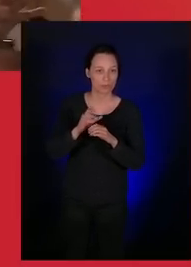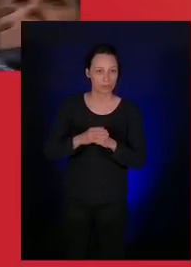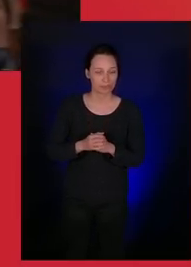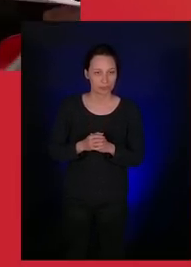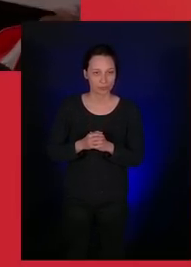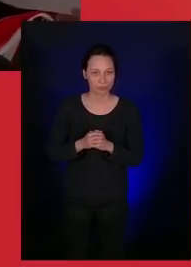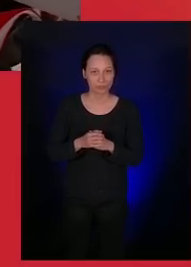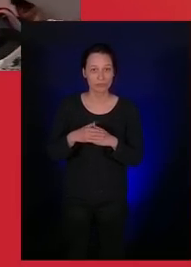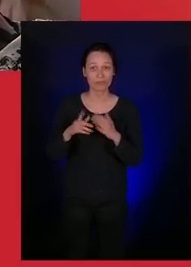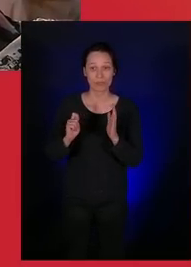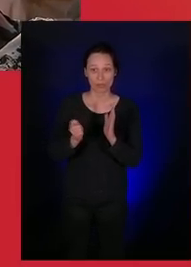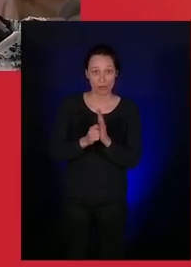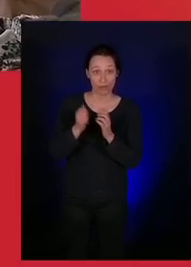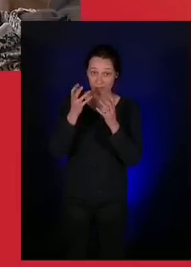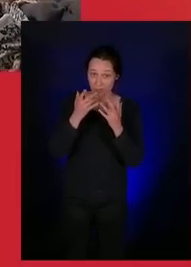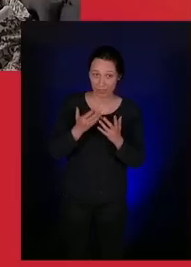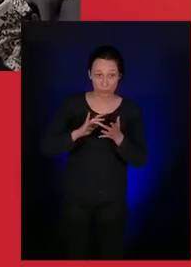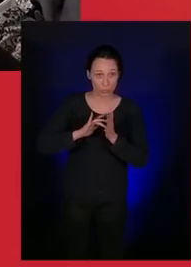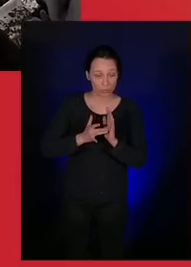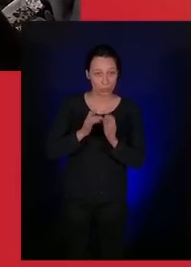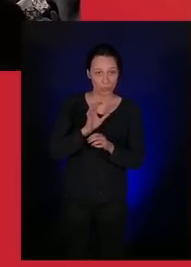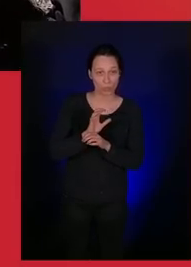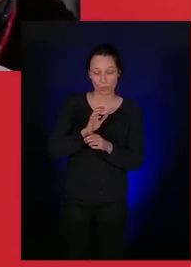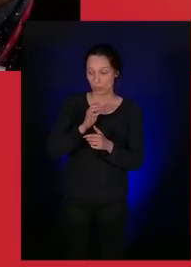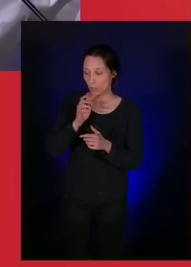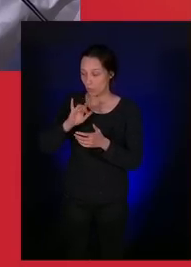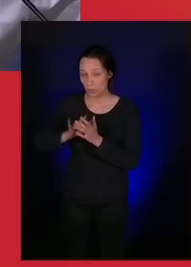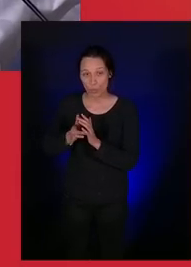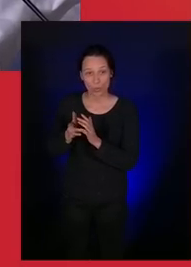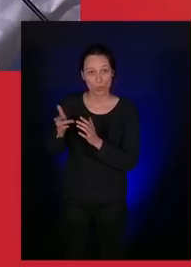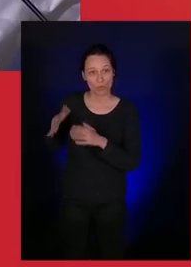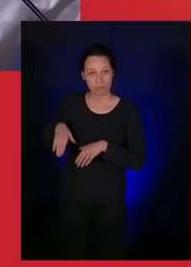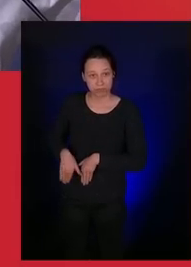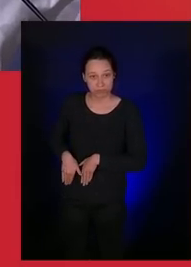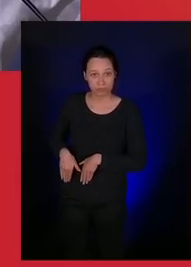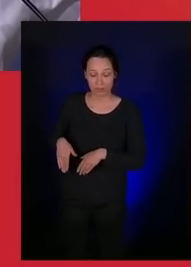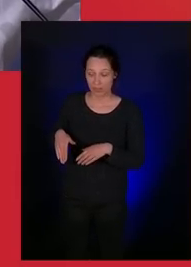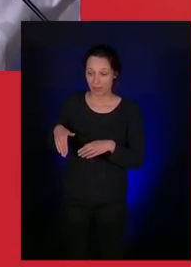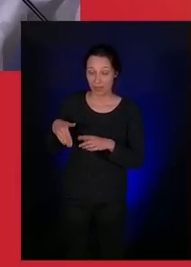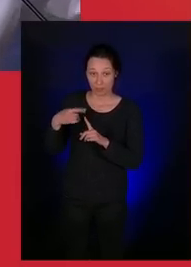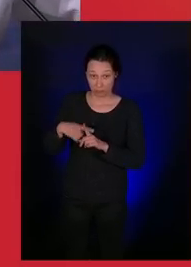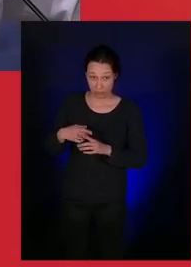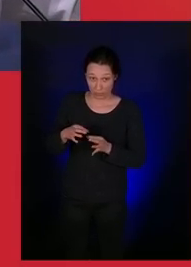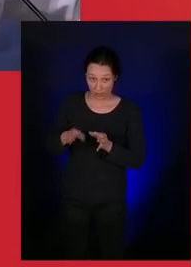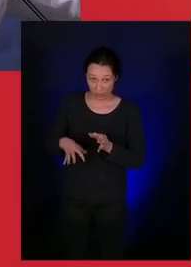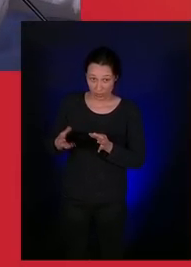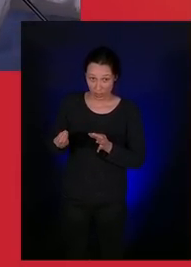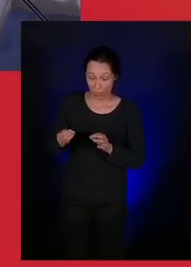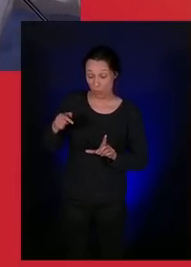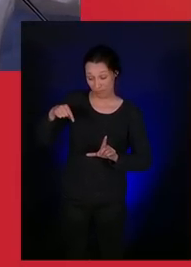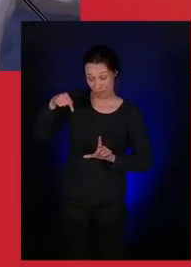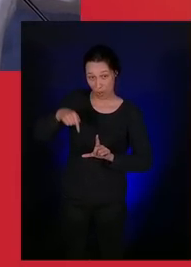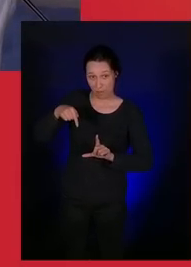et toutes les abstentions et que vous avez fait la somme en bas du document, il faudra reporter dans les petites cases que vous allez trouver en